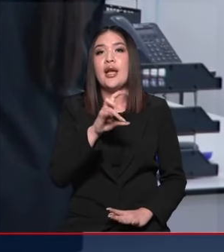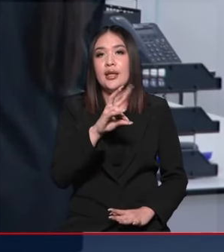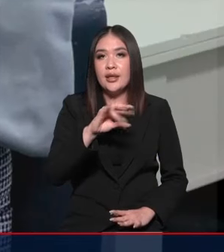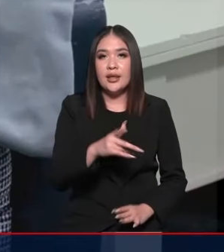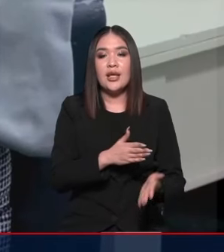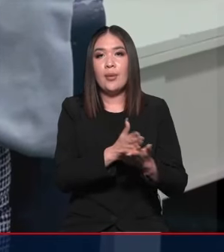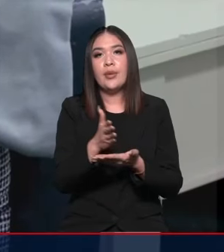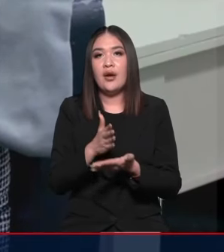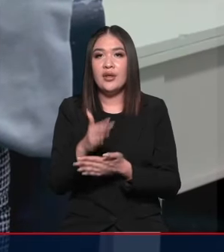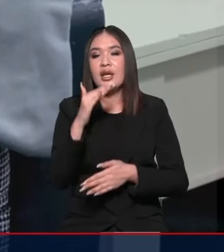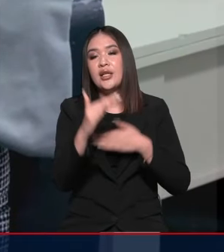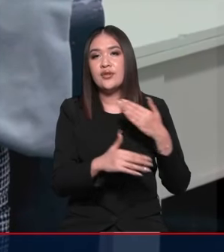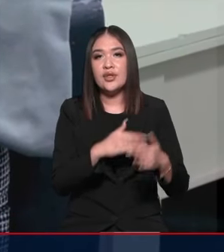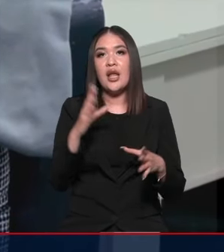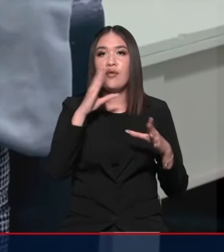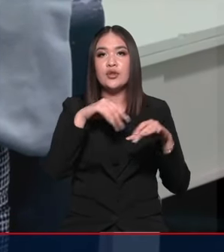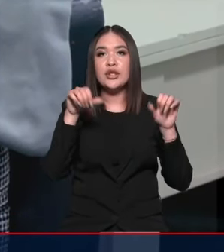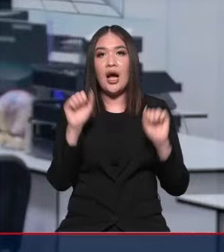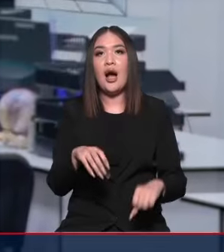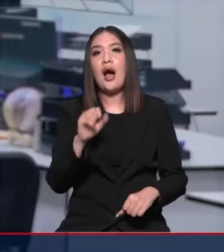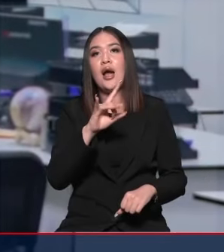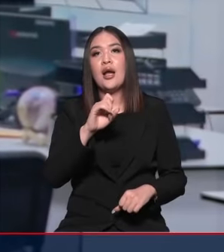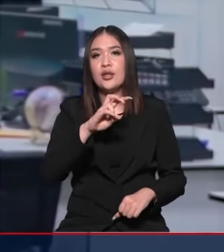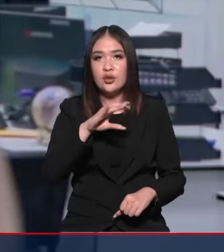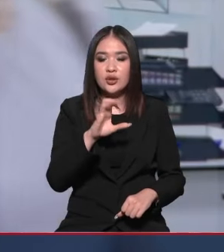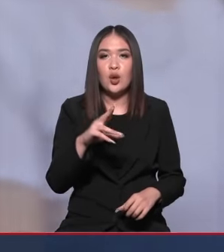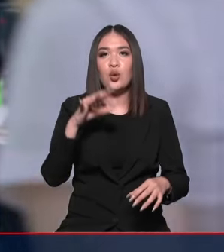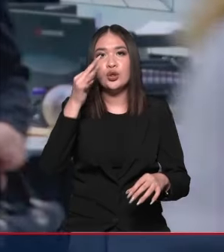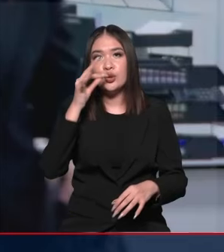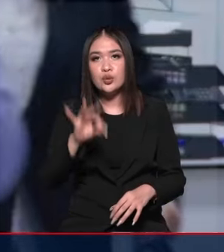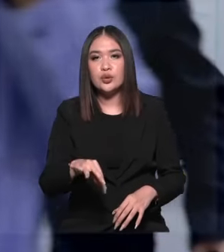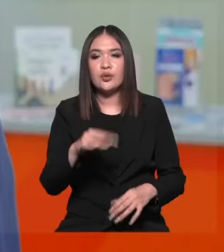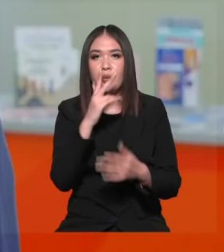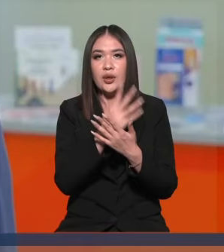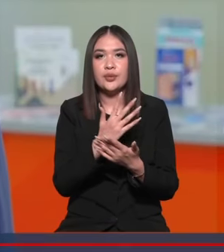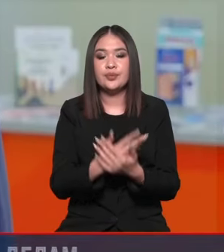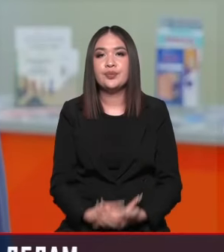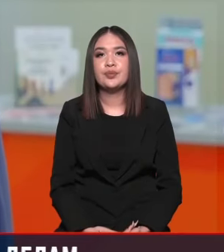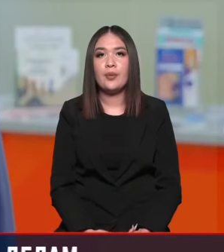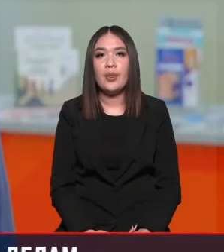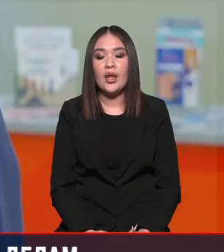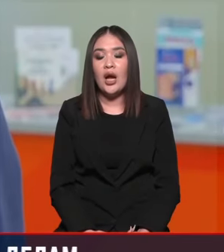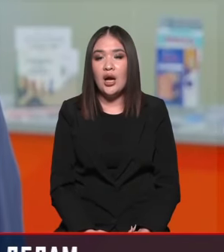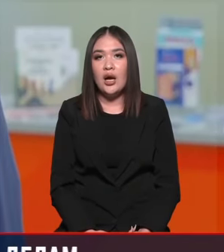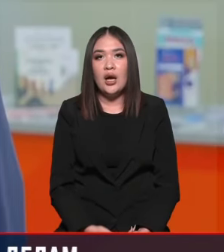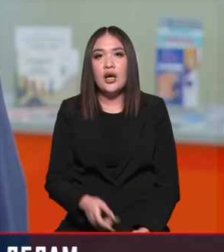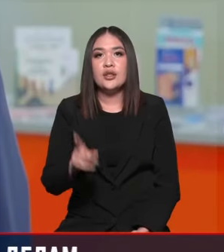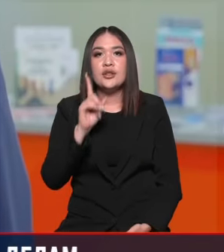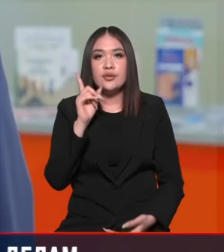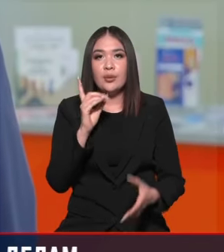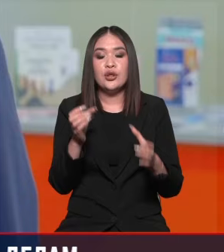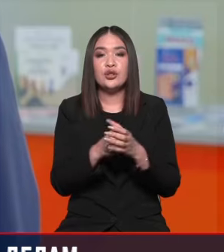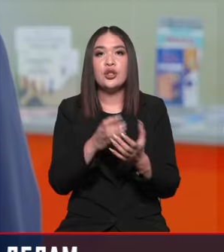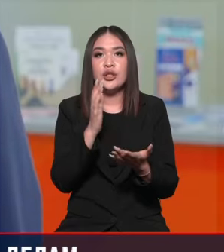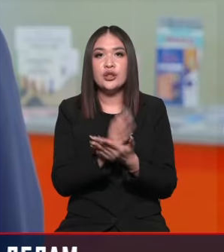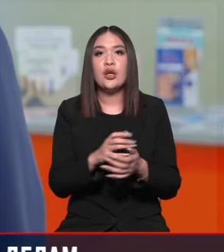на развитие коммуникативных навыков, ораторского искусства, проектное воплощение идей. В сфере молодежной политики есть достаточно большой